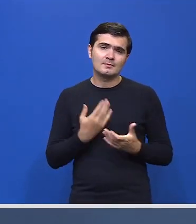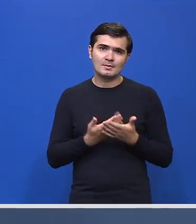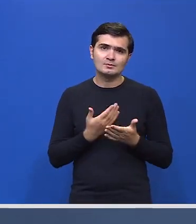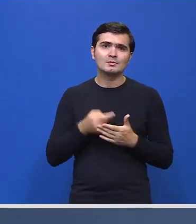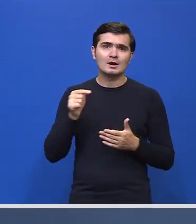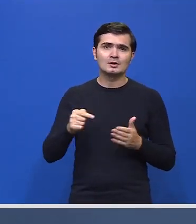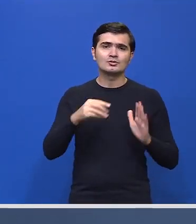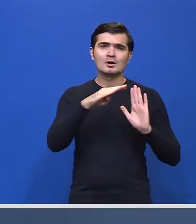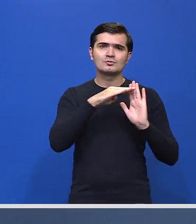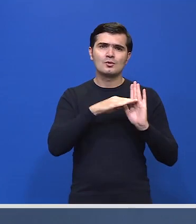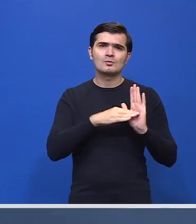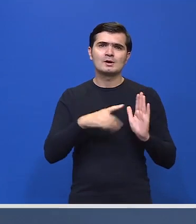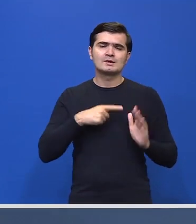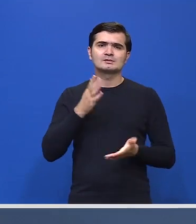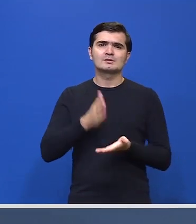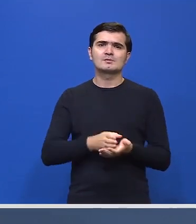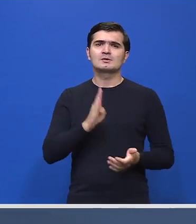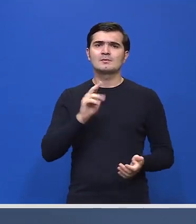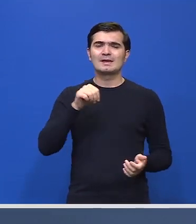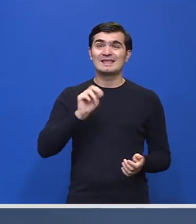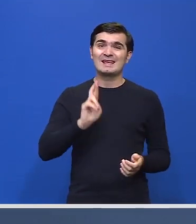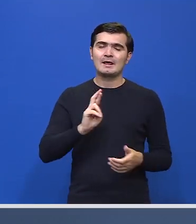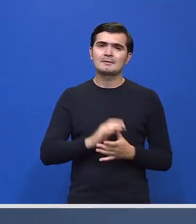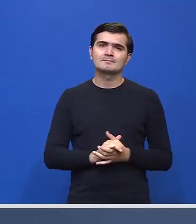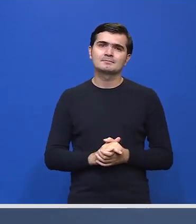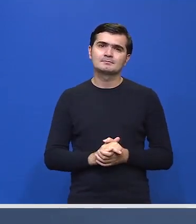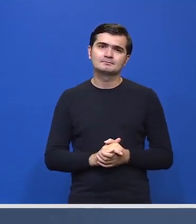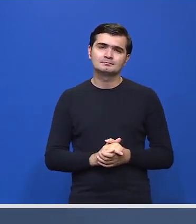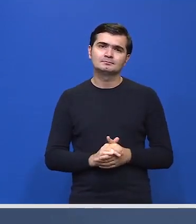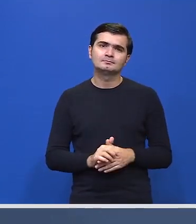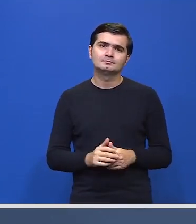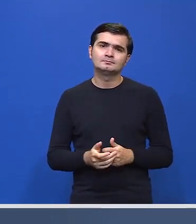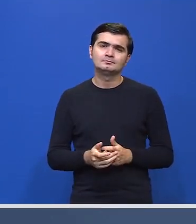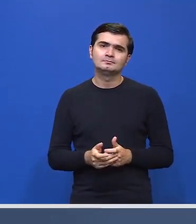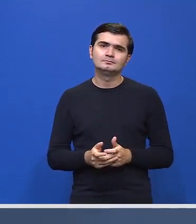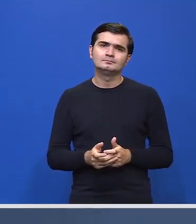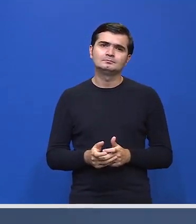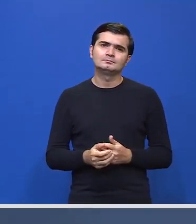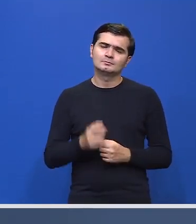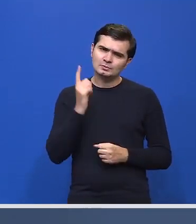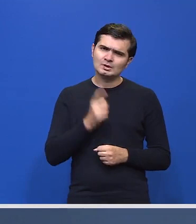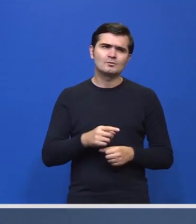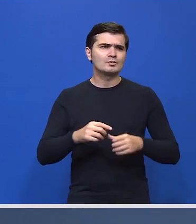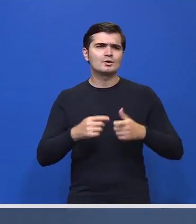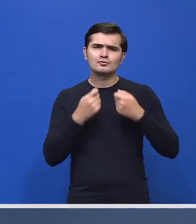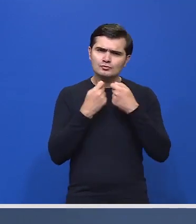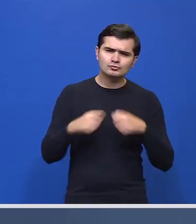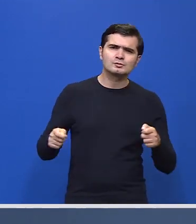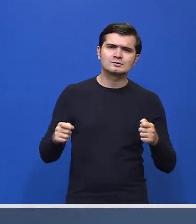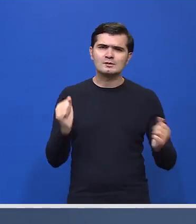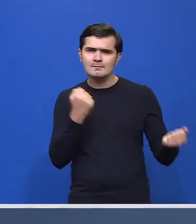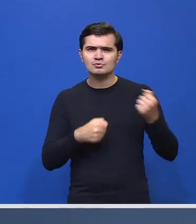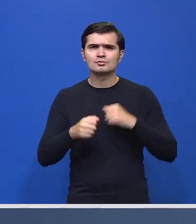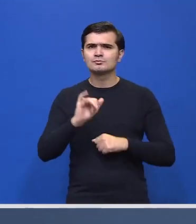acea normă este dată de BNR, trebuie să ne mișcăm cu toții din perspectiva aceasta, mai ales cei care